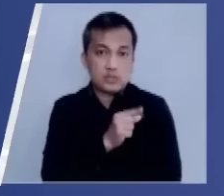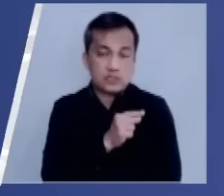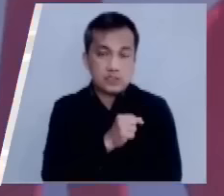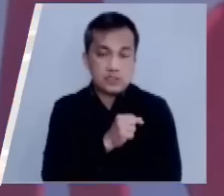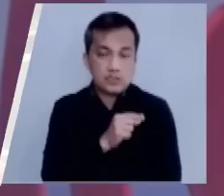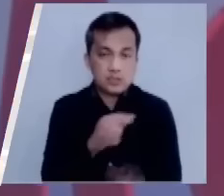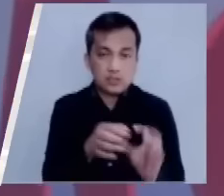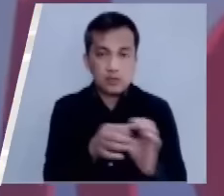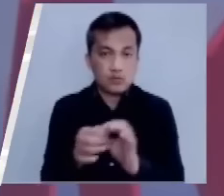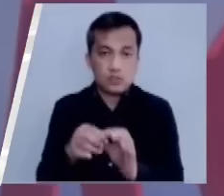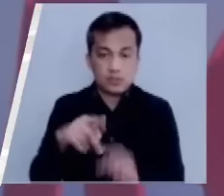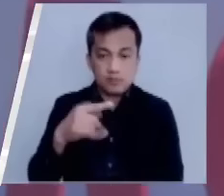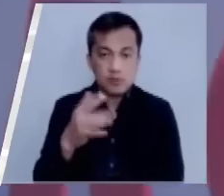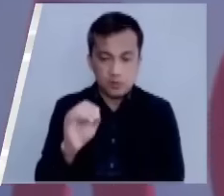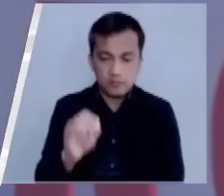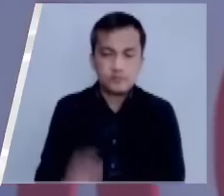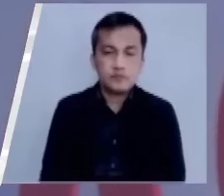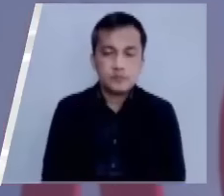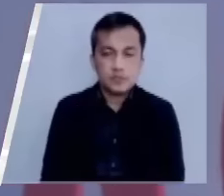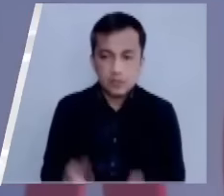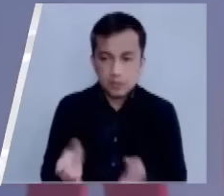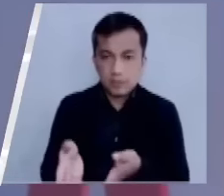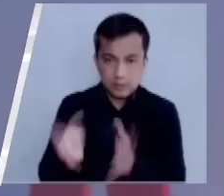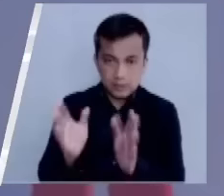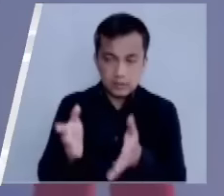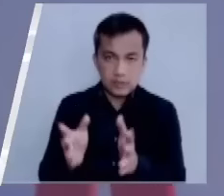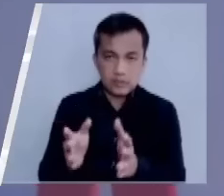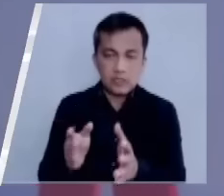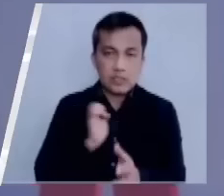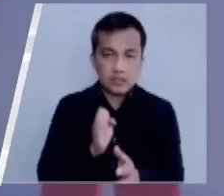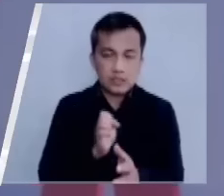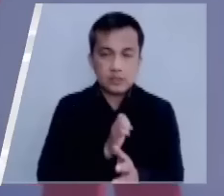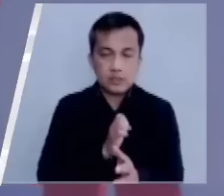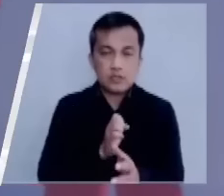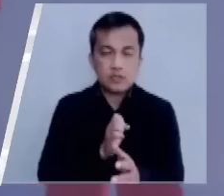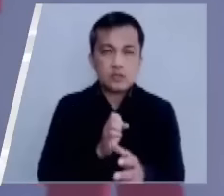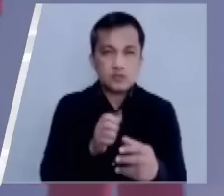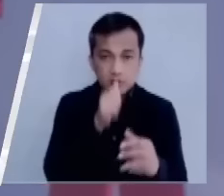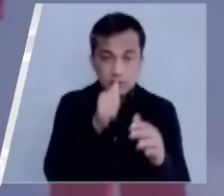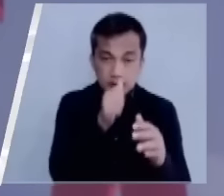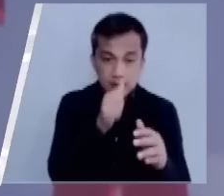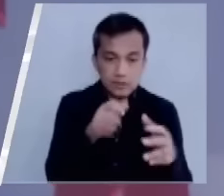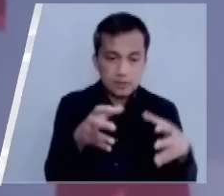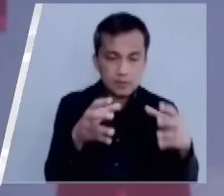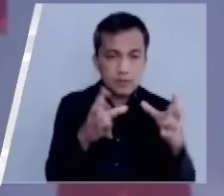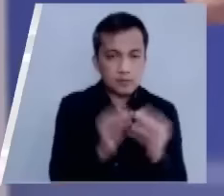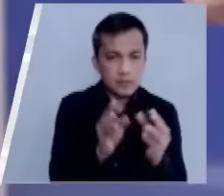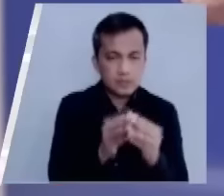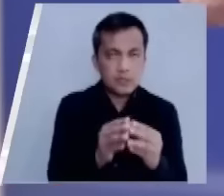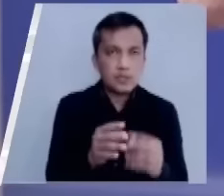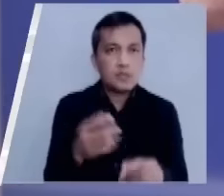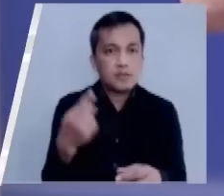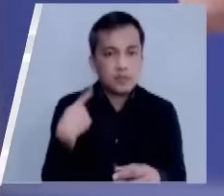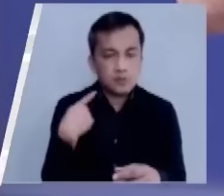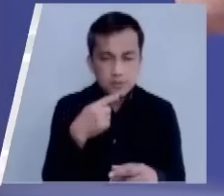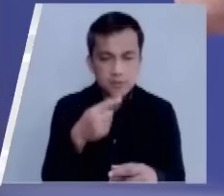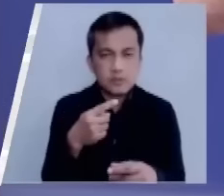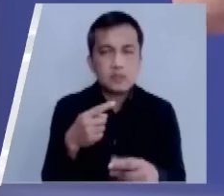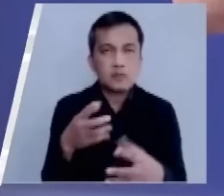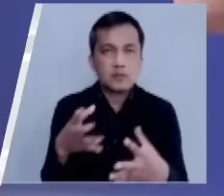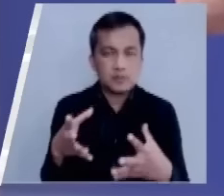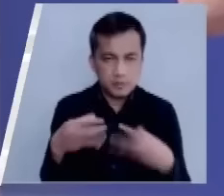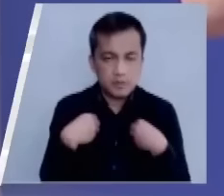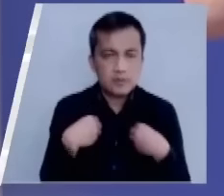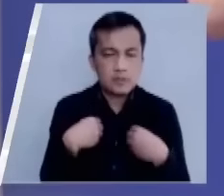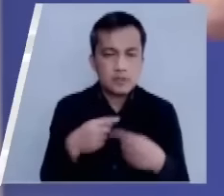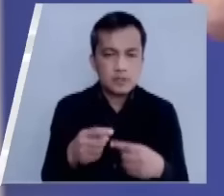pogo. At nang pagbigyan sa iling niyang executive session, sinabi ng isang senador na may napala sila rito. Humarap din ang umunoy